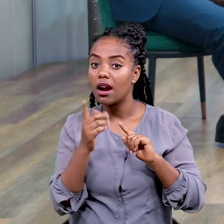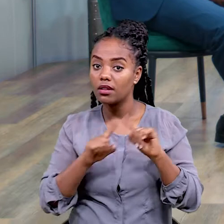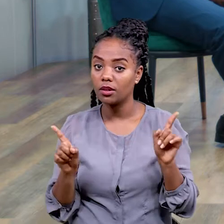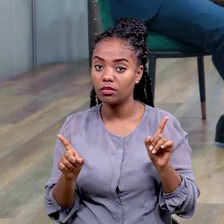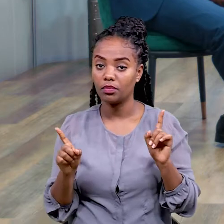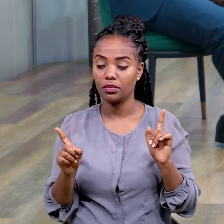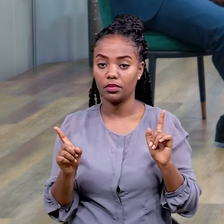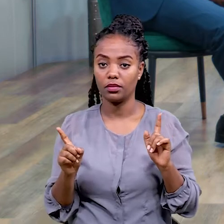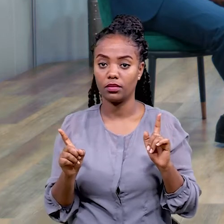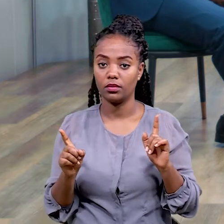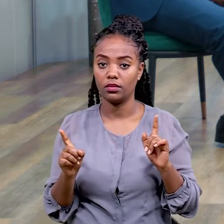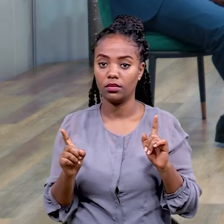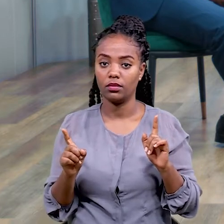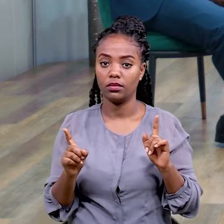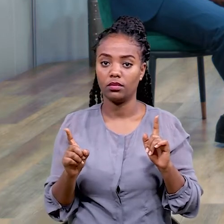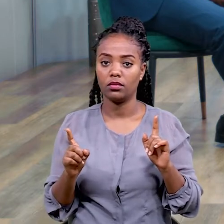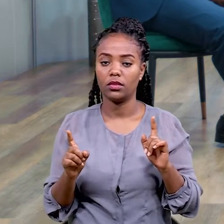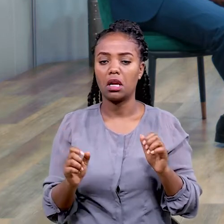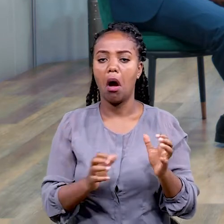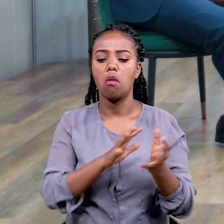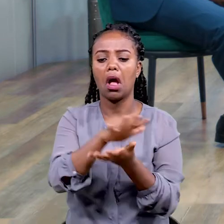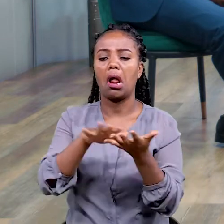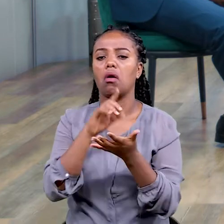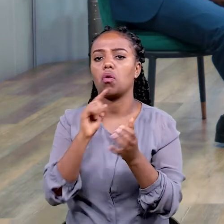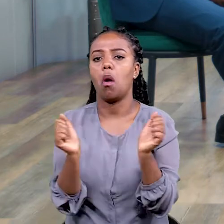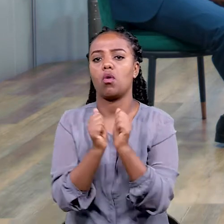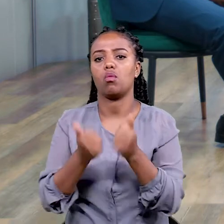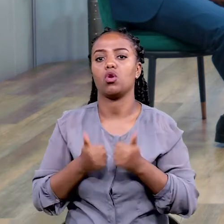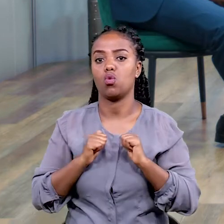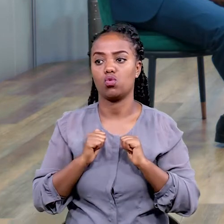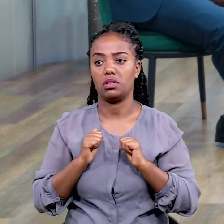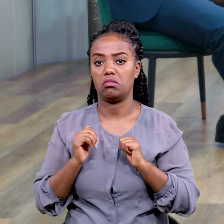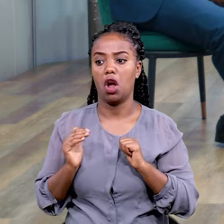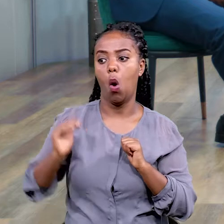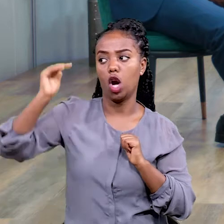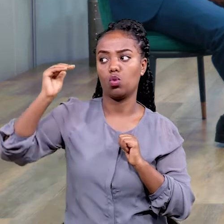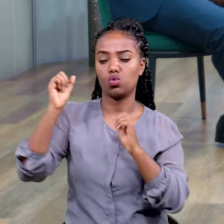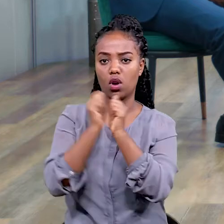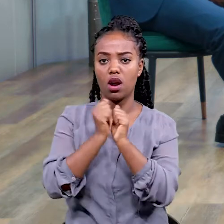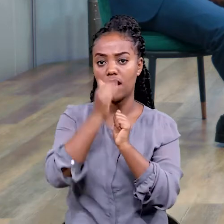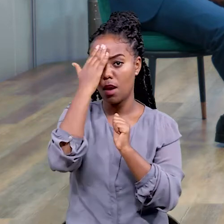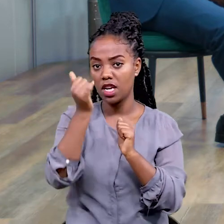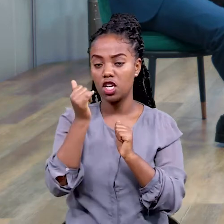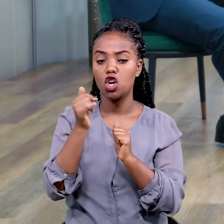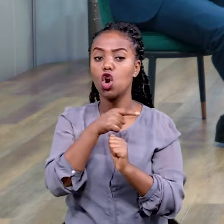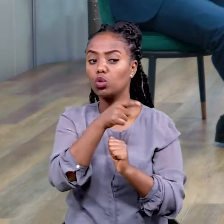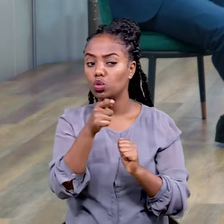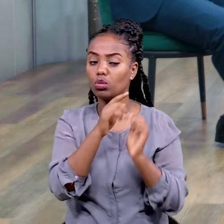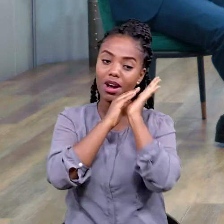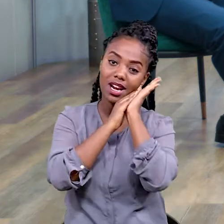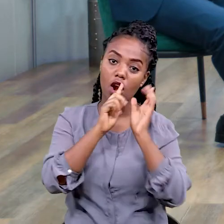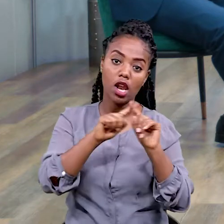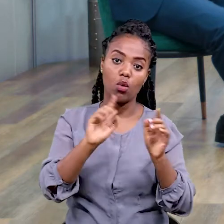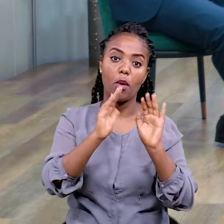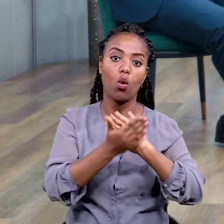ግን ቀን አብሮ ነው የሚውሉት ከአዋቂዎቹ ጋር። በምን ምክንያት ነው አብሮ የሚውሉት? ለነሱ ምንም እንኳን ማደሪያቸው